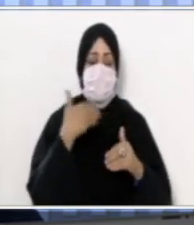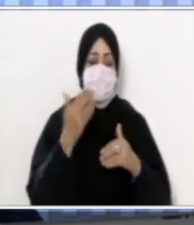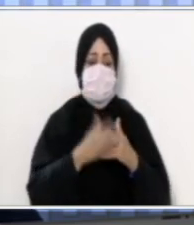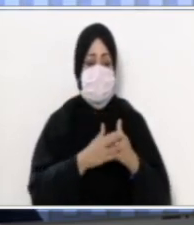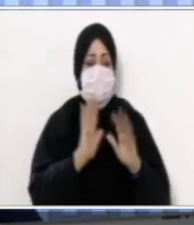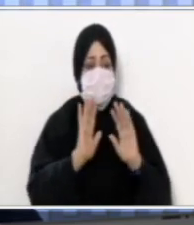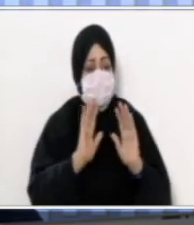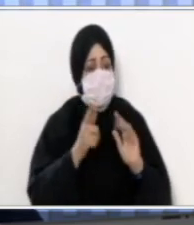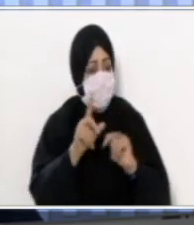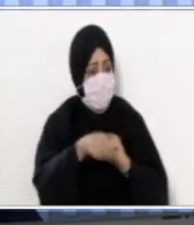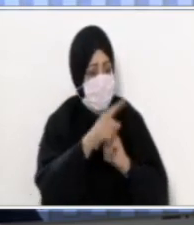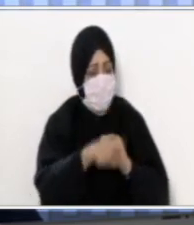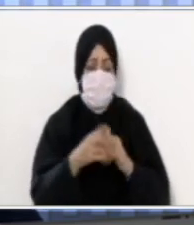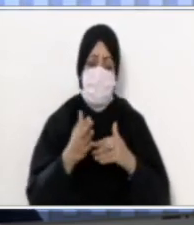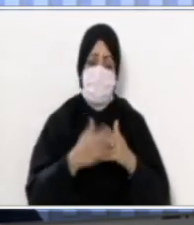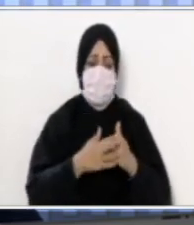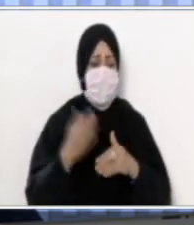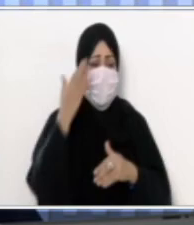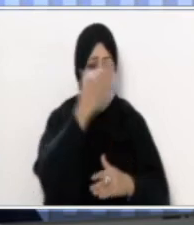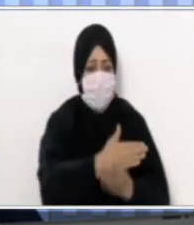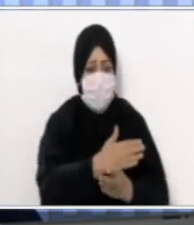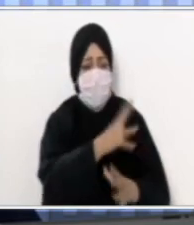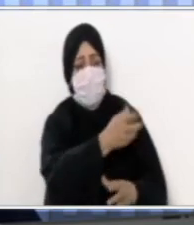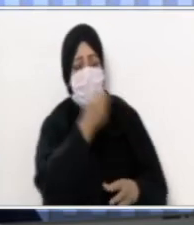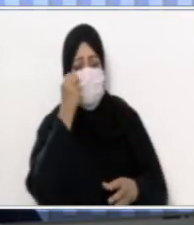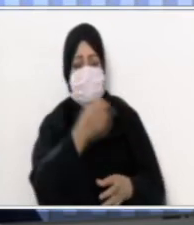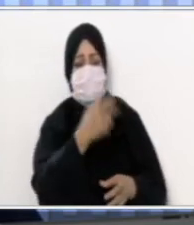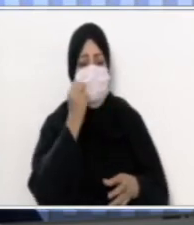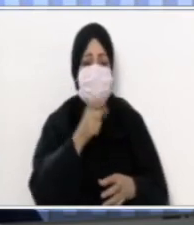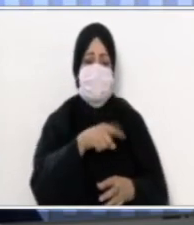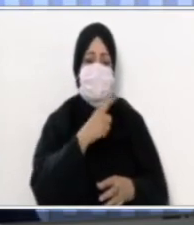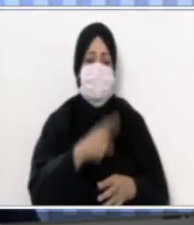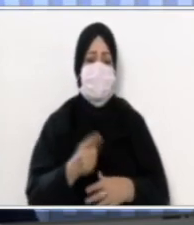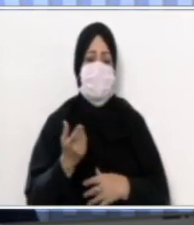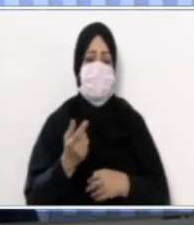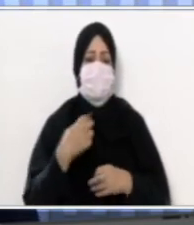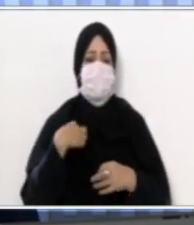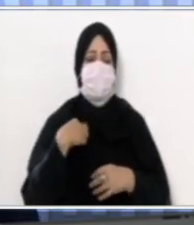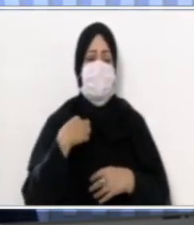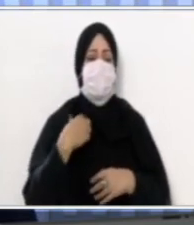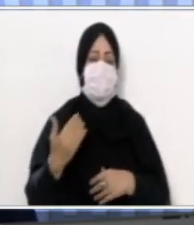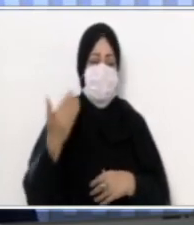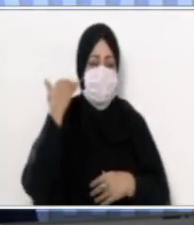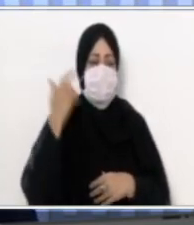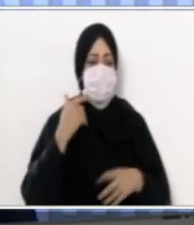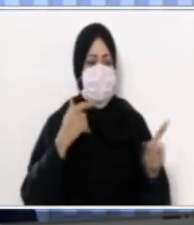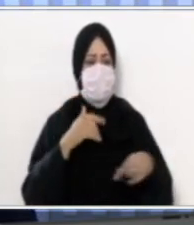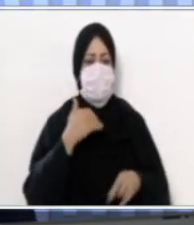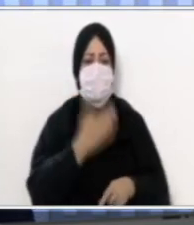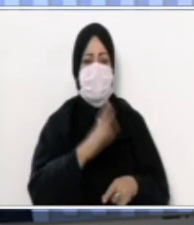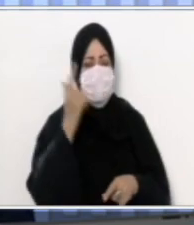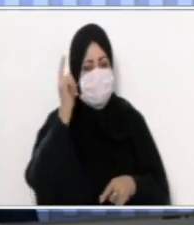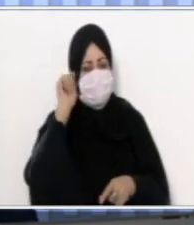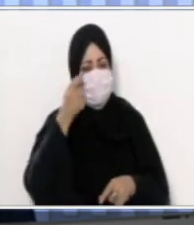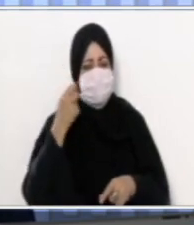ينبغي أن يأخذ منه يعني أشياء سواء كان مخالفا أو غير مخالف، ما يأخذ منه شيء، المخالف يدير له الإجراء،